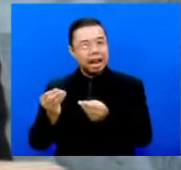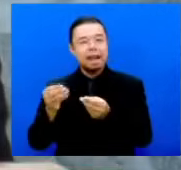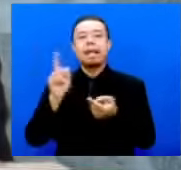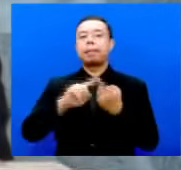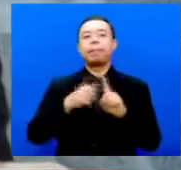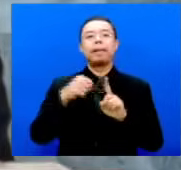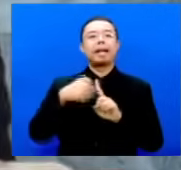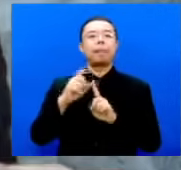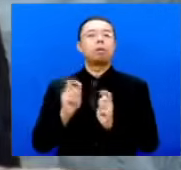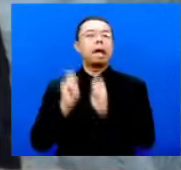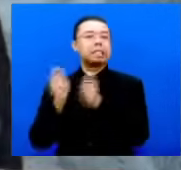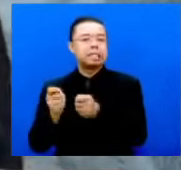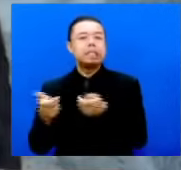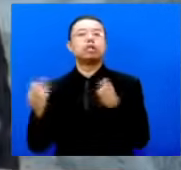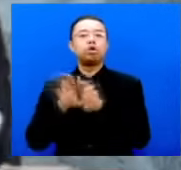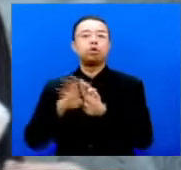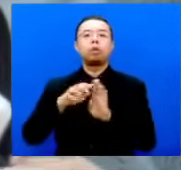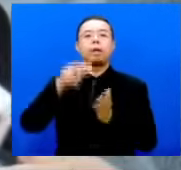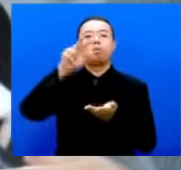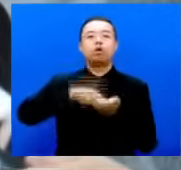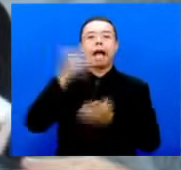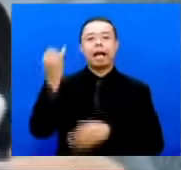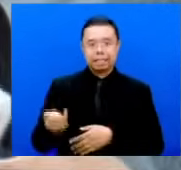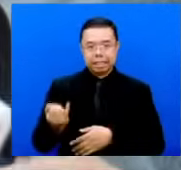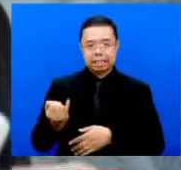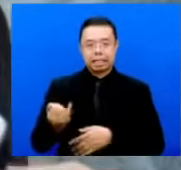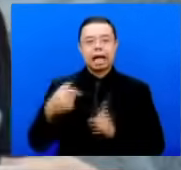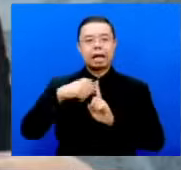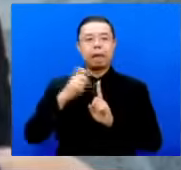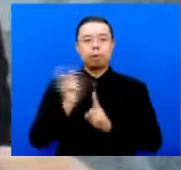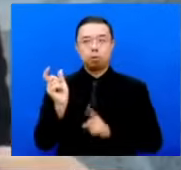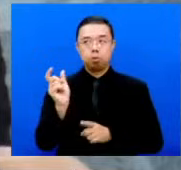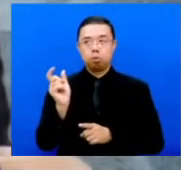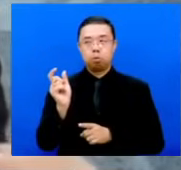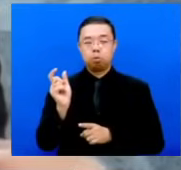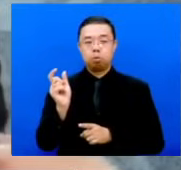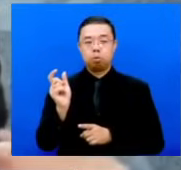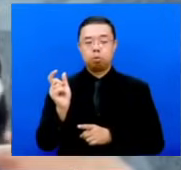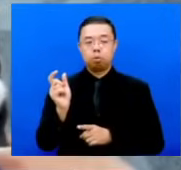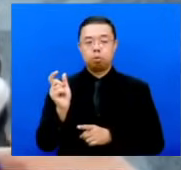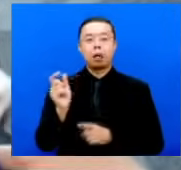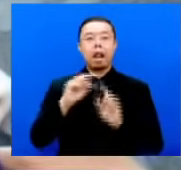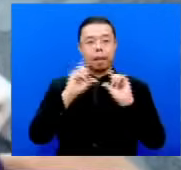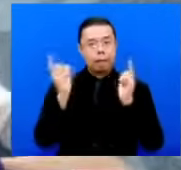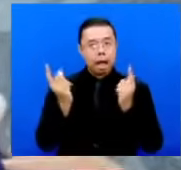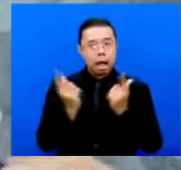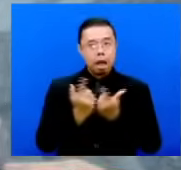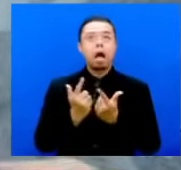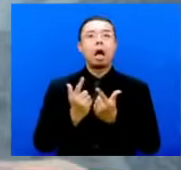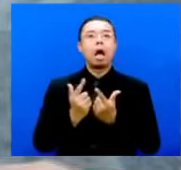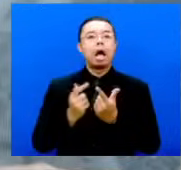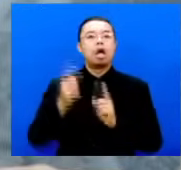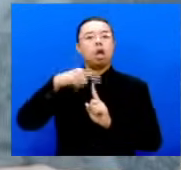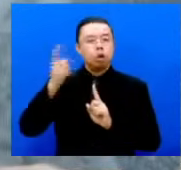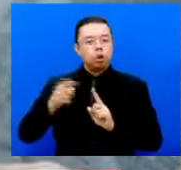itu merujuk pada putusan terakhir ya KPU kan ee dia institusi yang